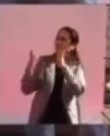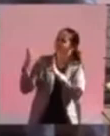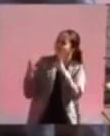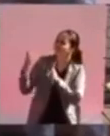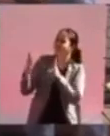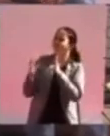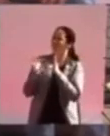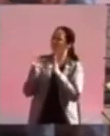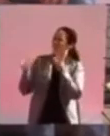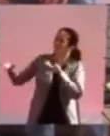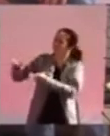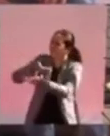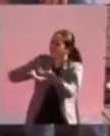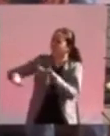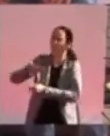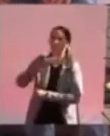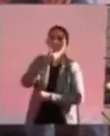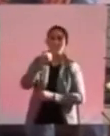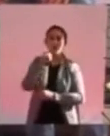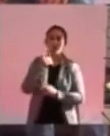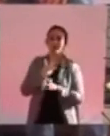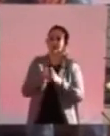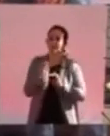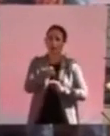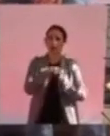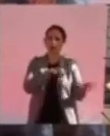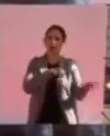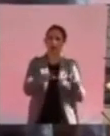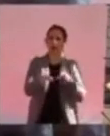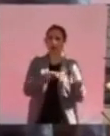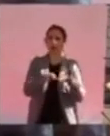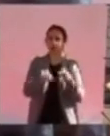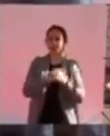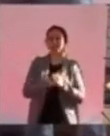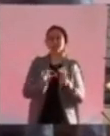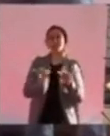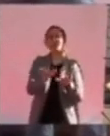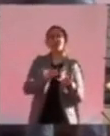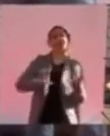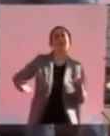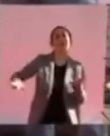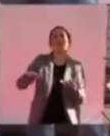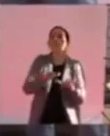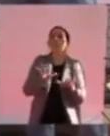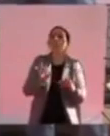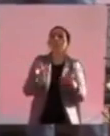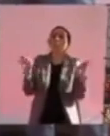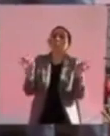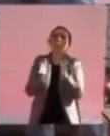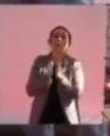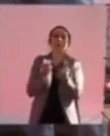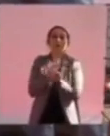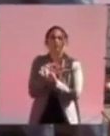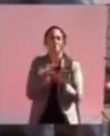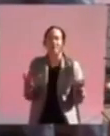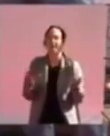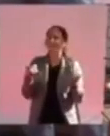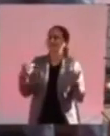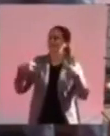il territorio è anche il luogo in cui la partecipazione dei cittadini e una diversa integrazione